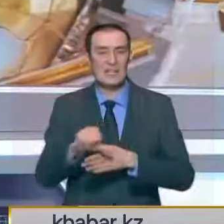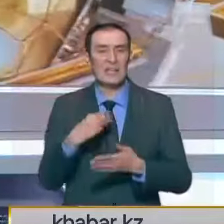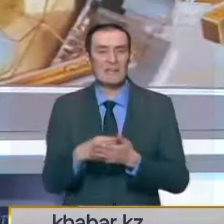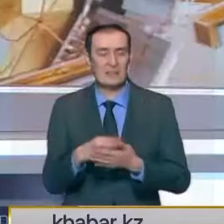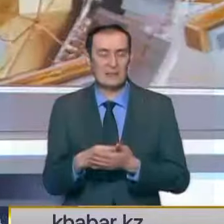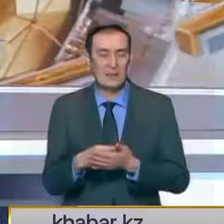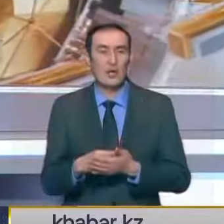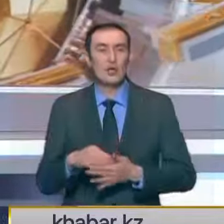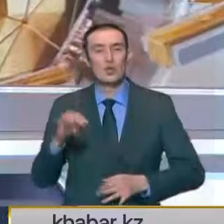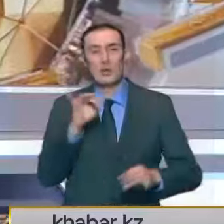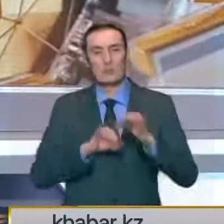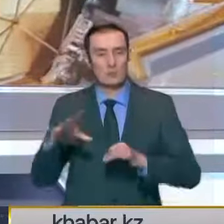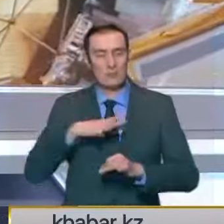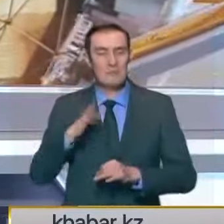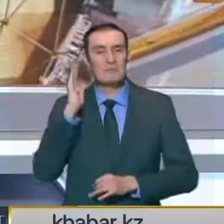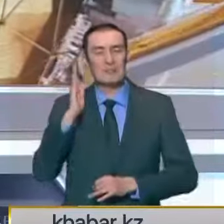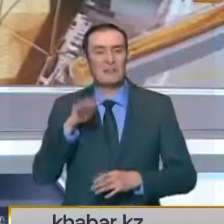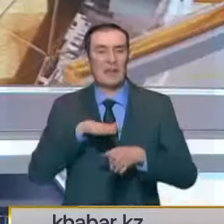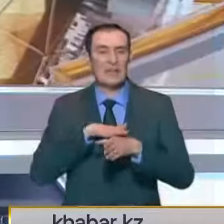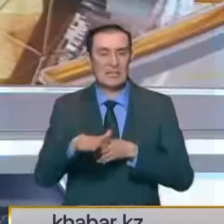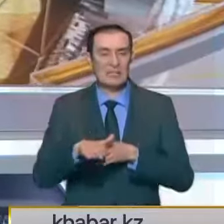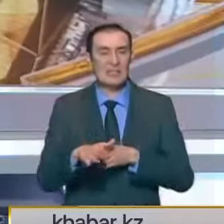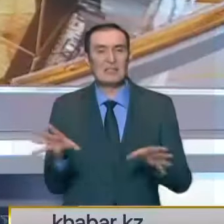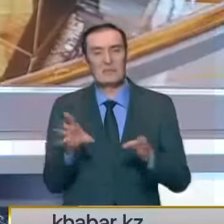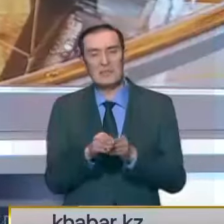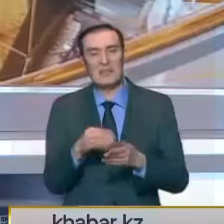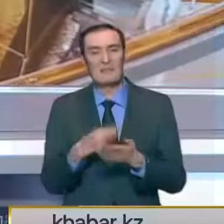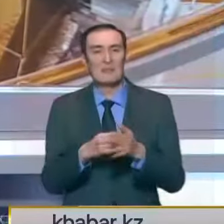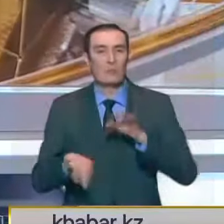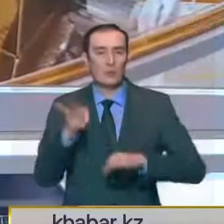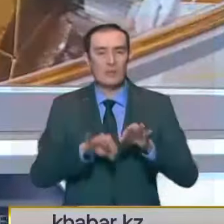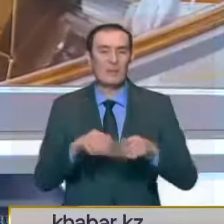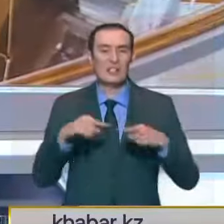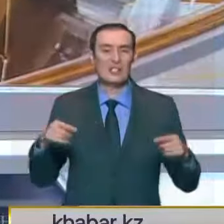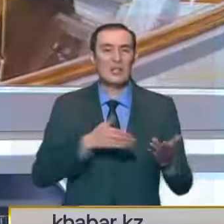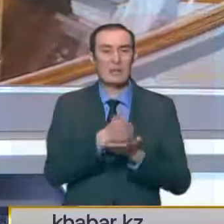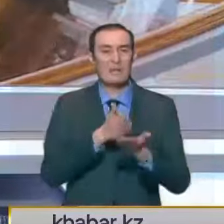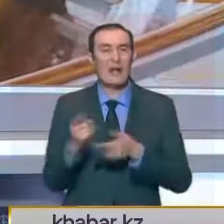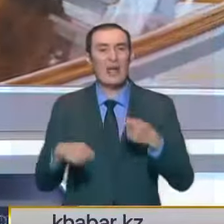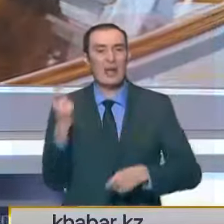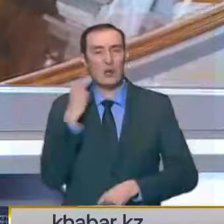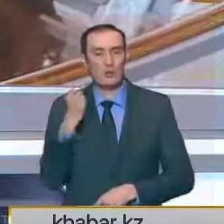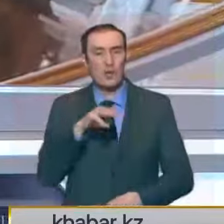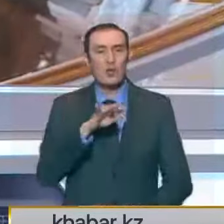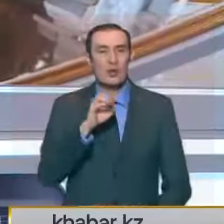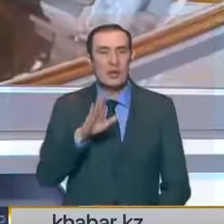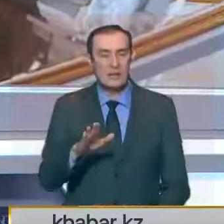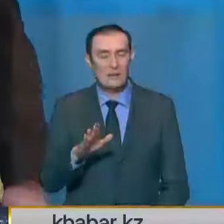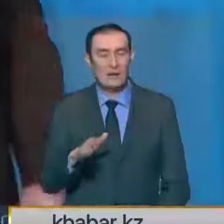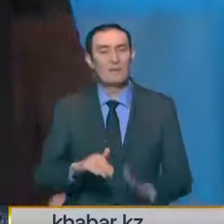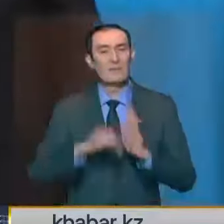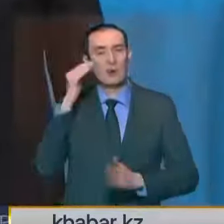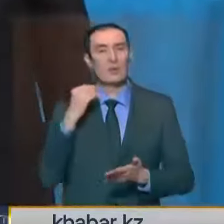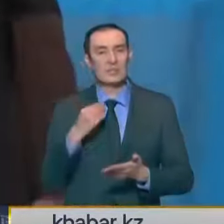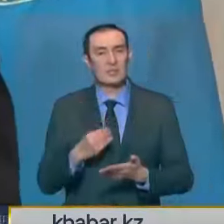инвесторов собеседники обсудили перспективы реализации ряда совместных инвестпроектов в различных отраслях экономики Касым жумар токаев высоко